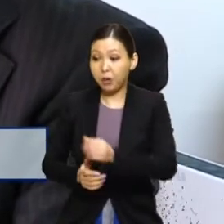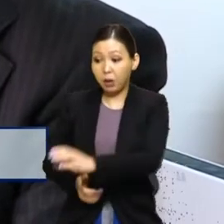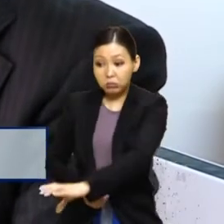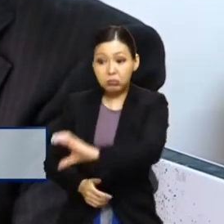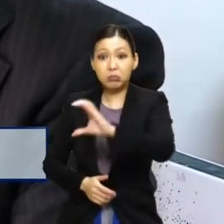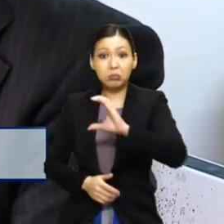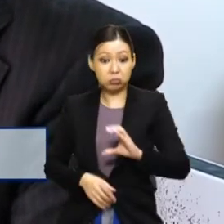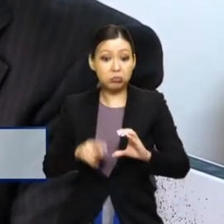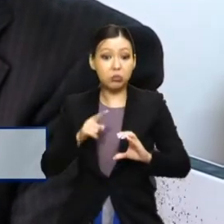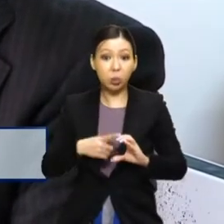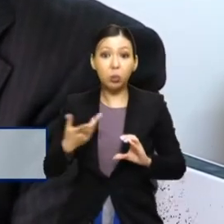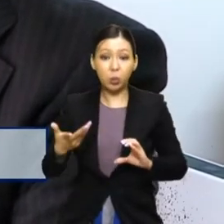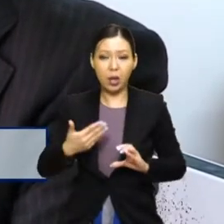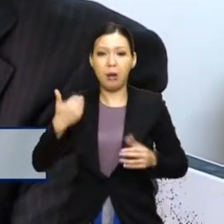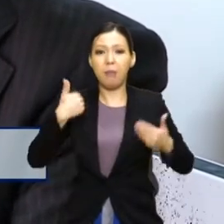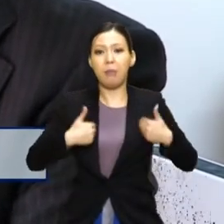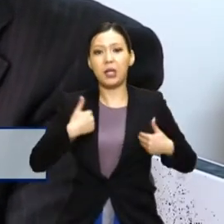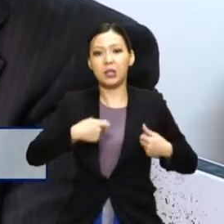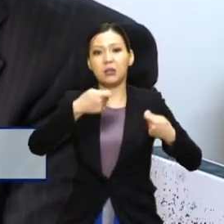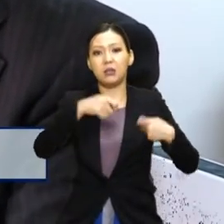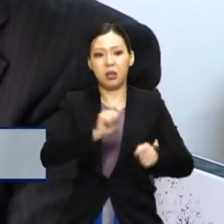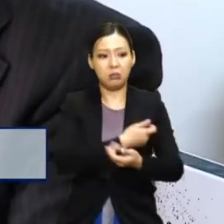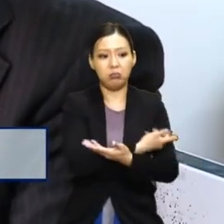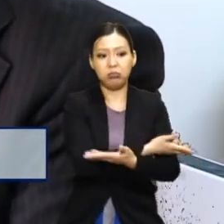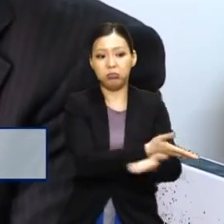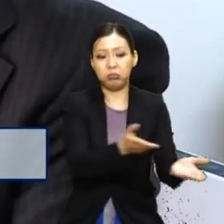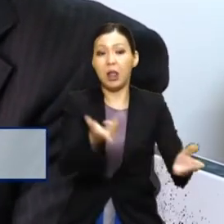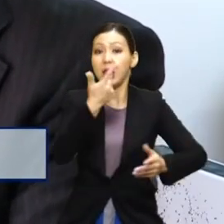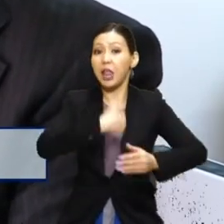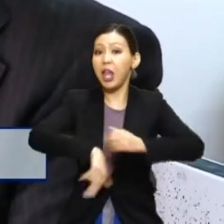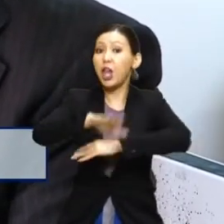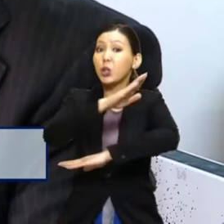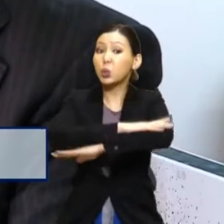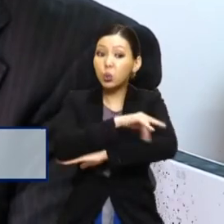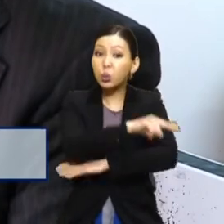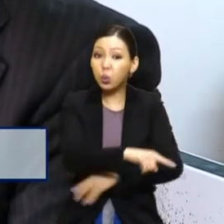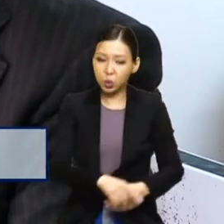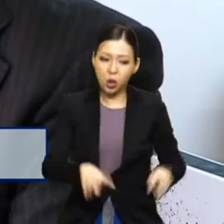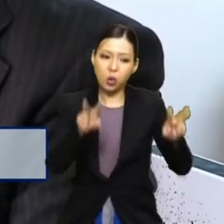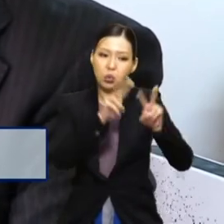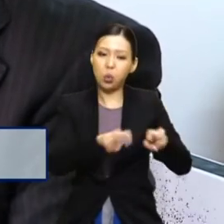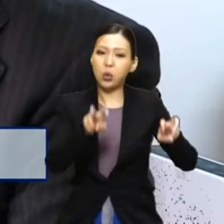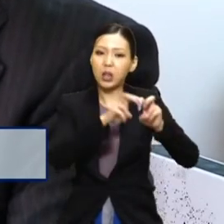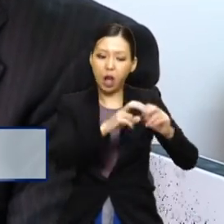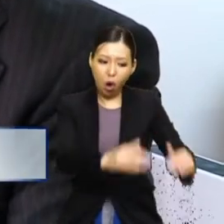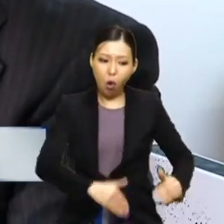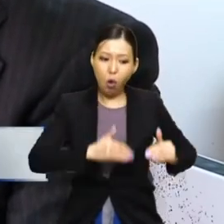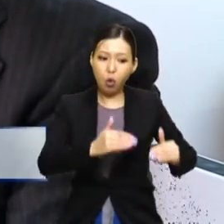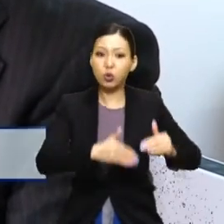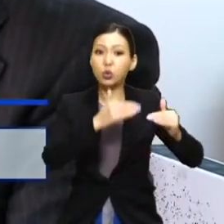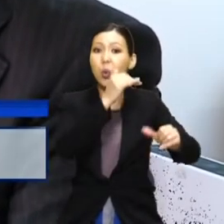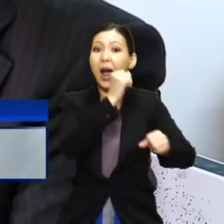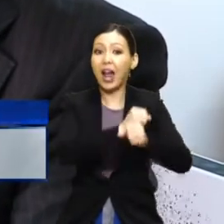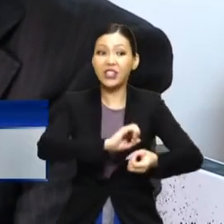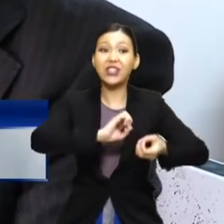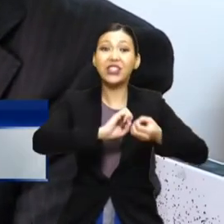орлогоо гисэргийн цалинд ингээд их сургууль бол маань үндсэндээ судалгаа хөгжүүлэлтийн ажлыг хийх юм. 1-р